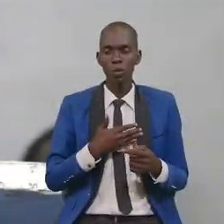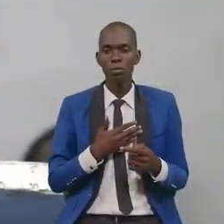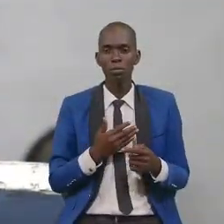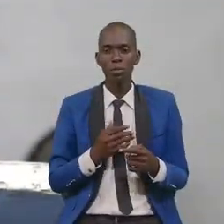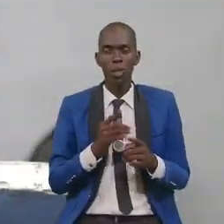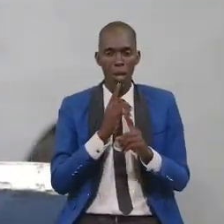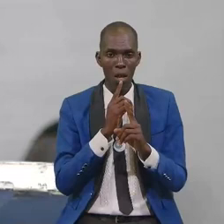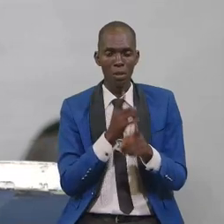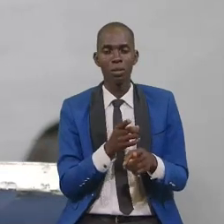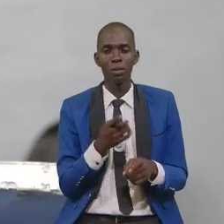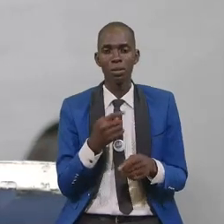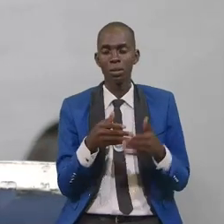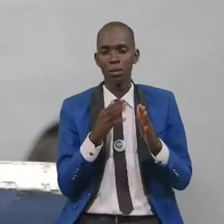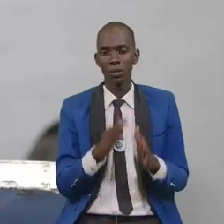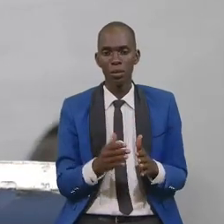maintenant